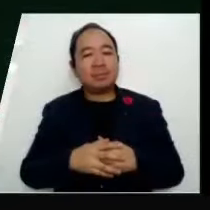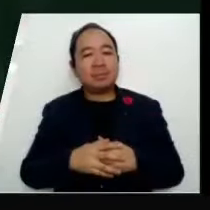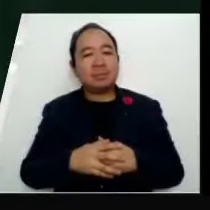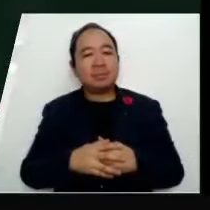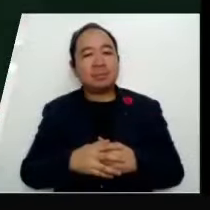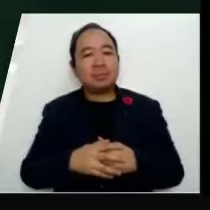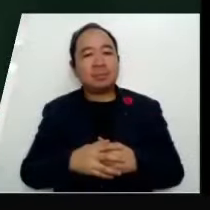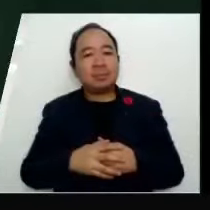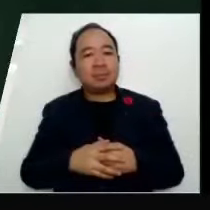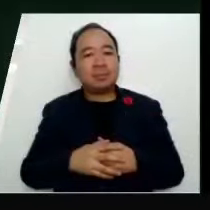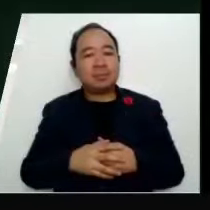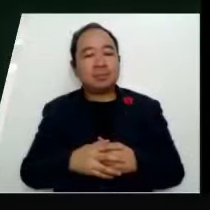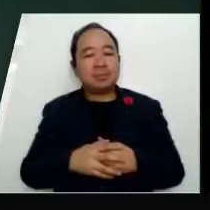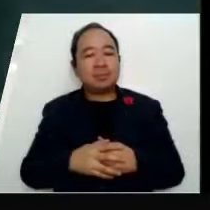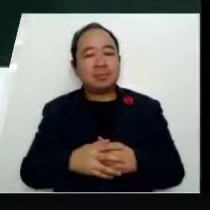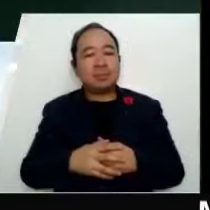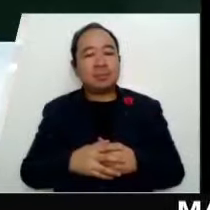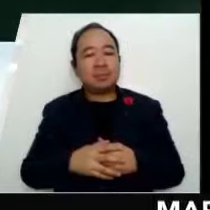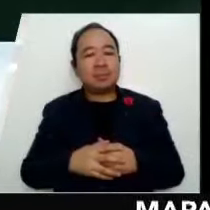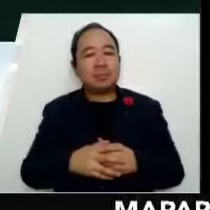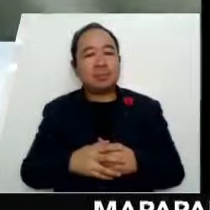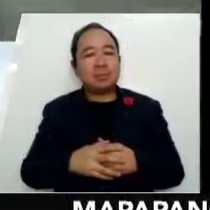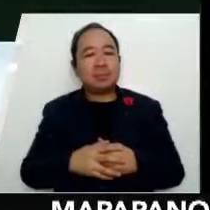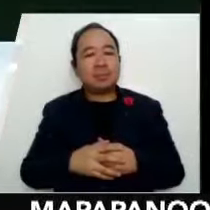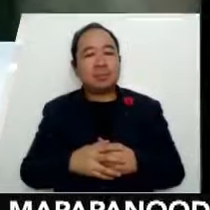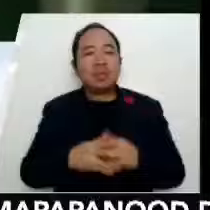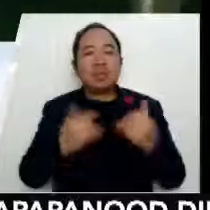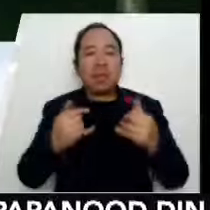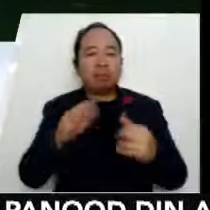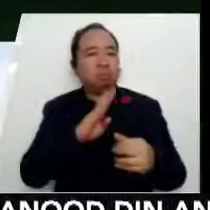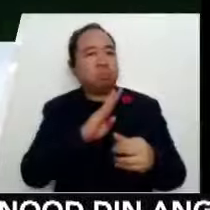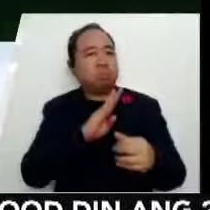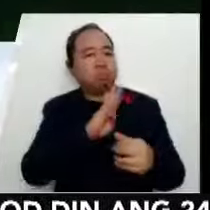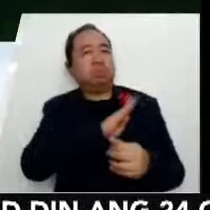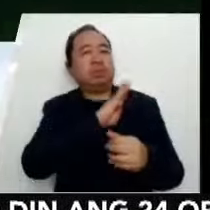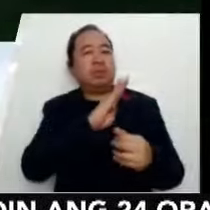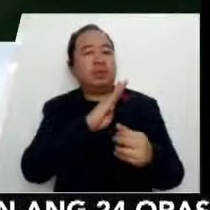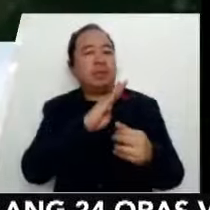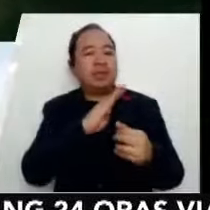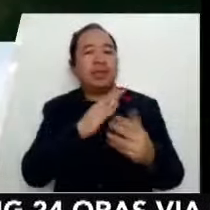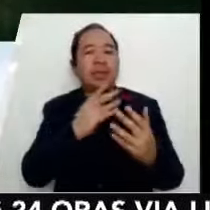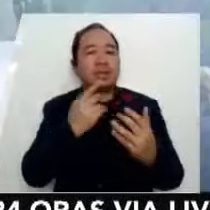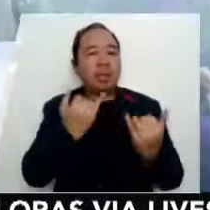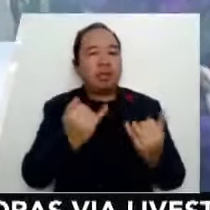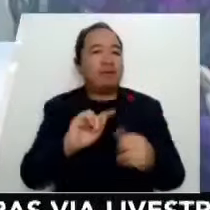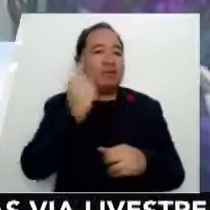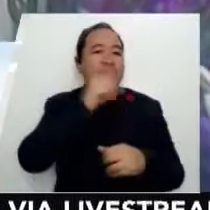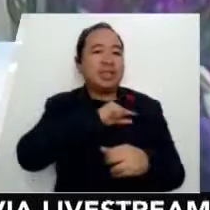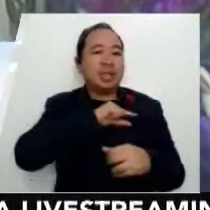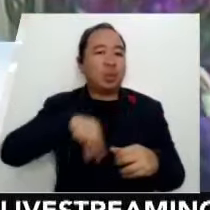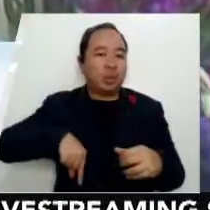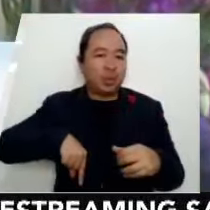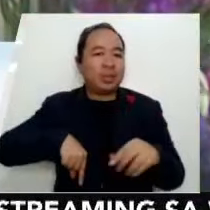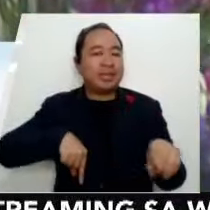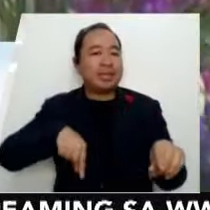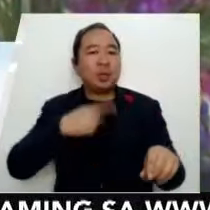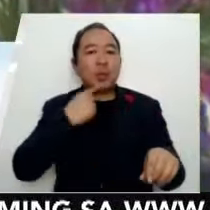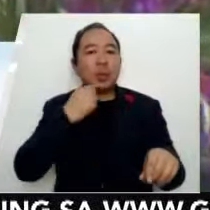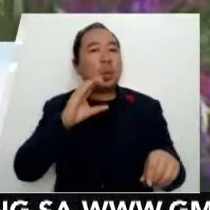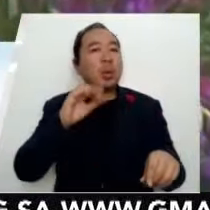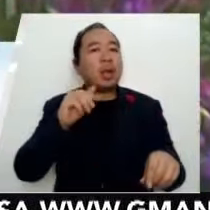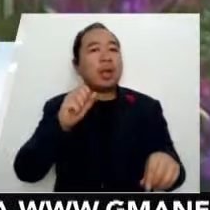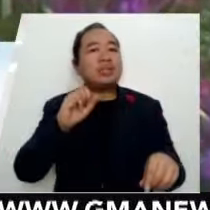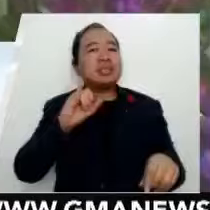Santiago ang pagiging palaban at matapang ng unang reyna ng lireo na Sia